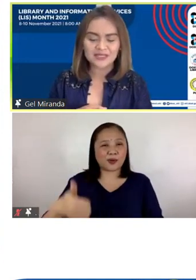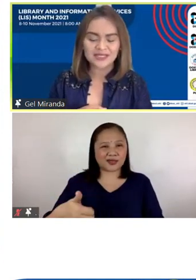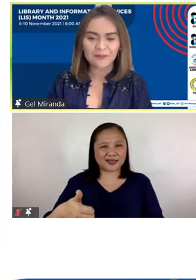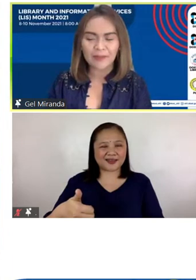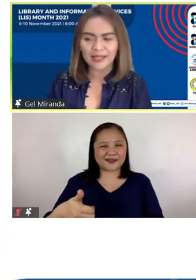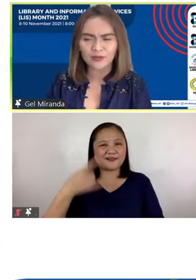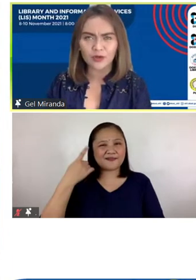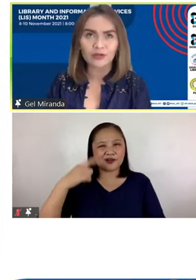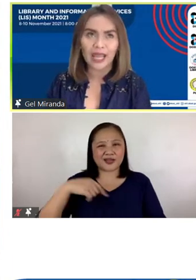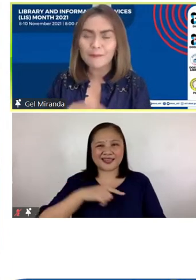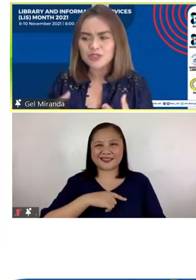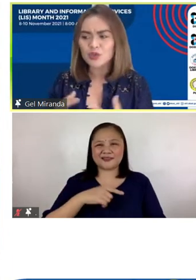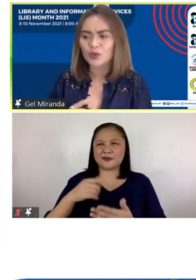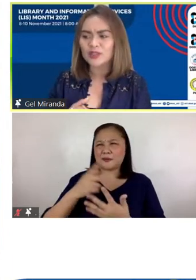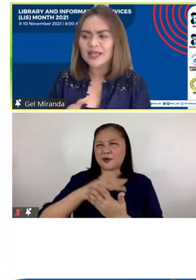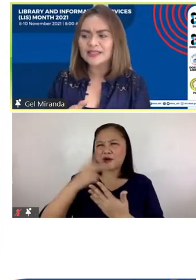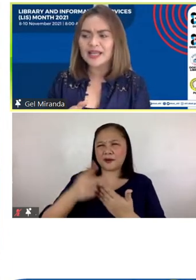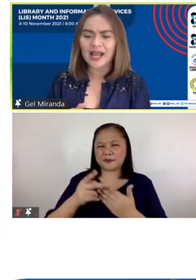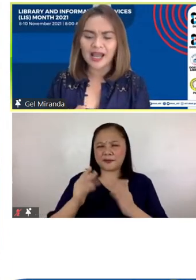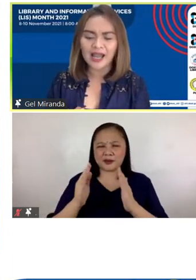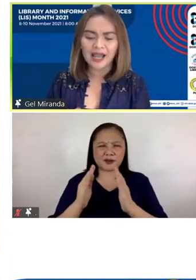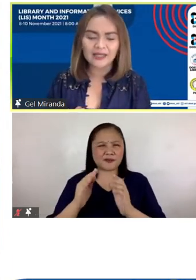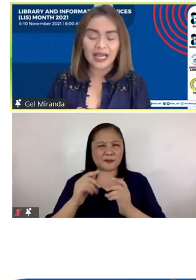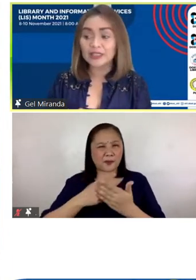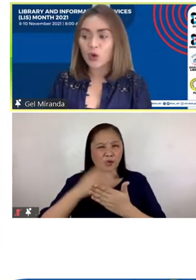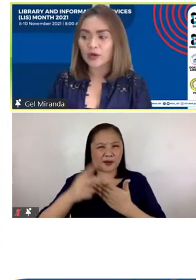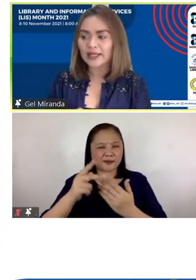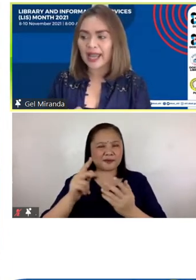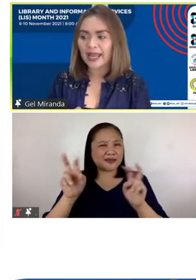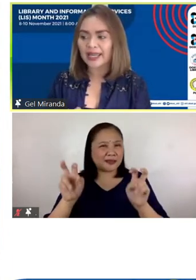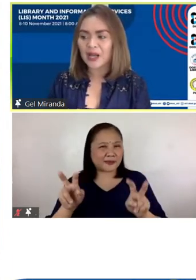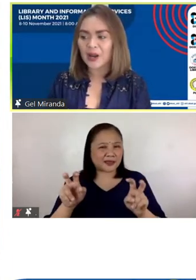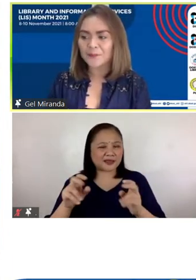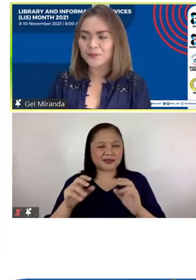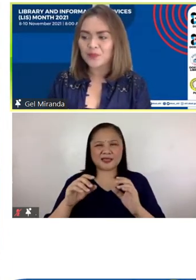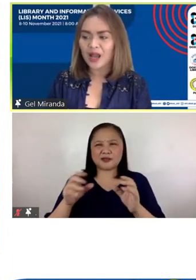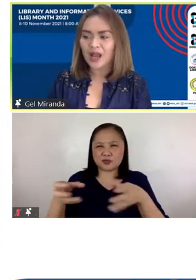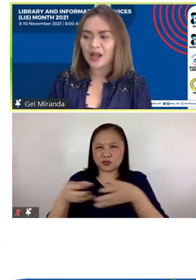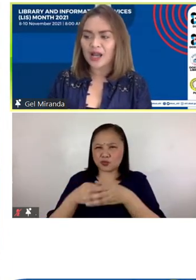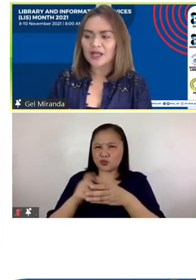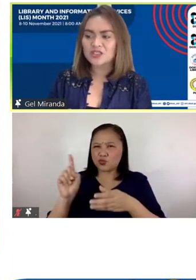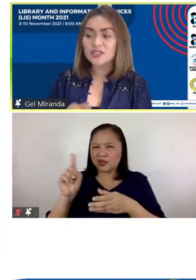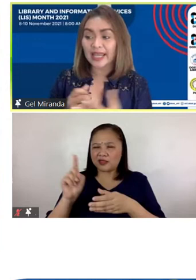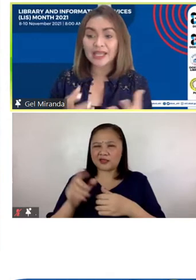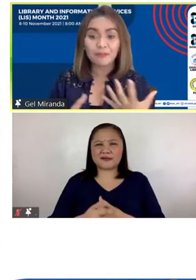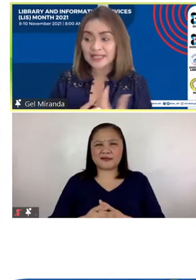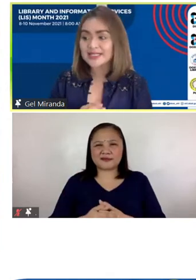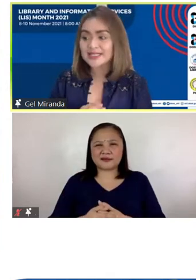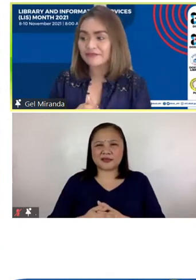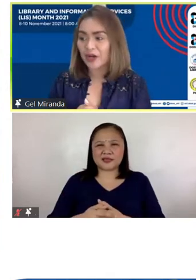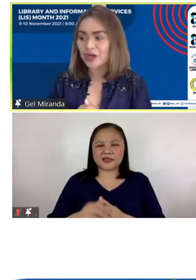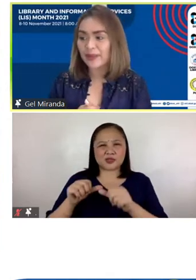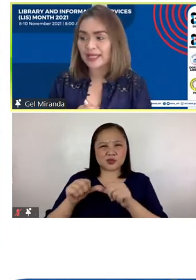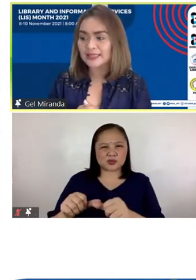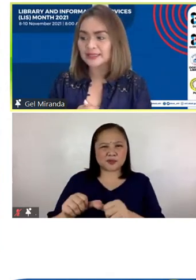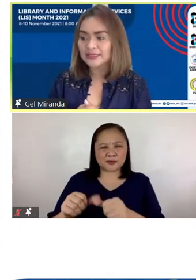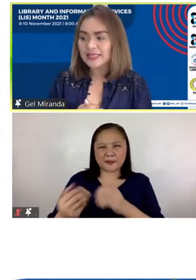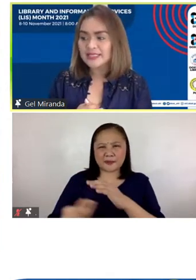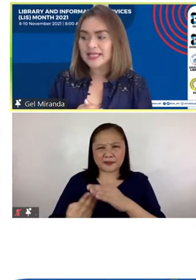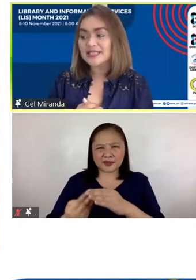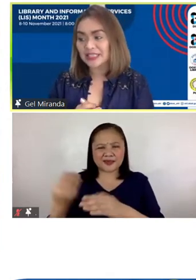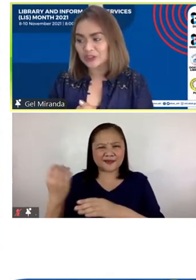ating segment or episode na ang category ay sustained basis